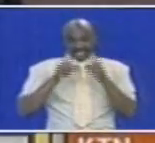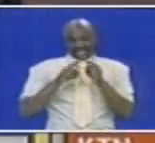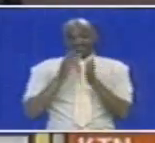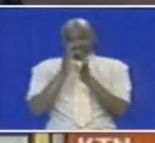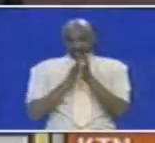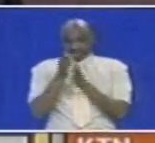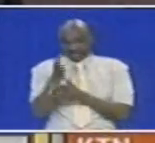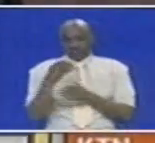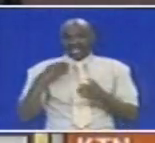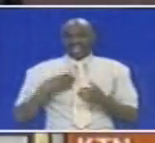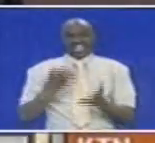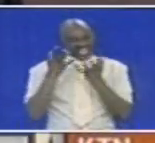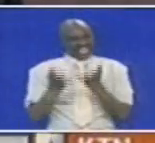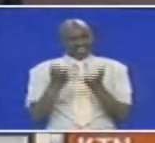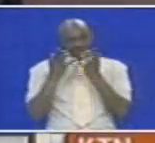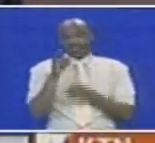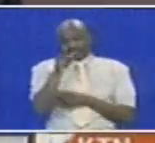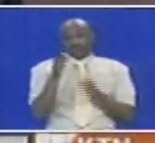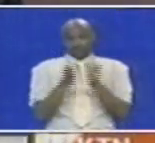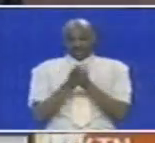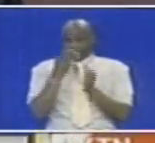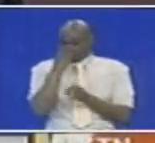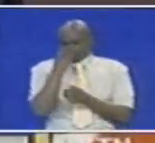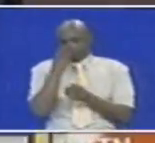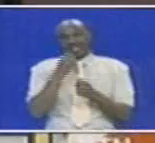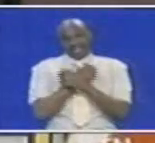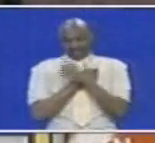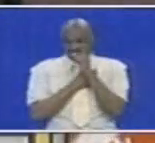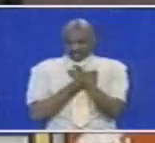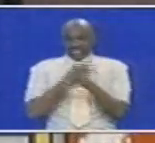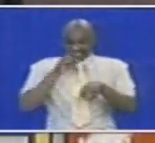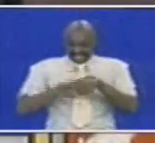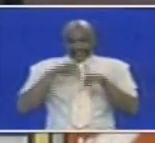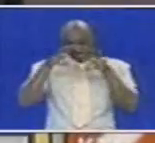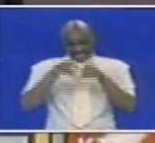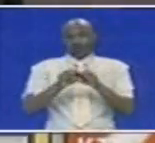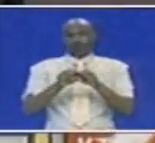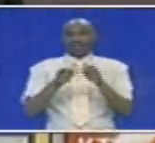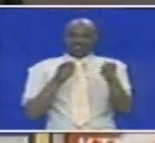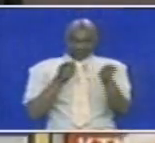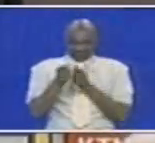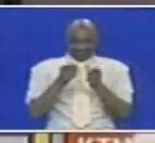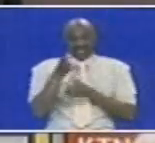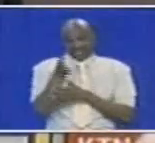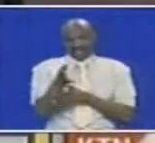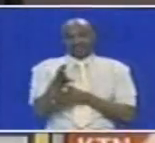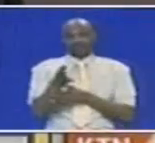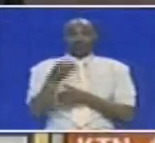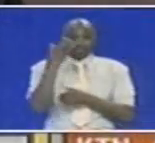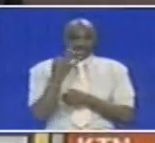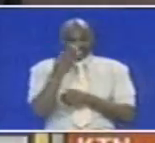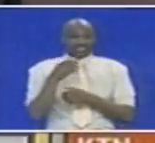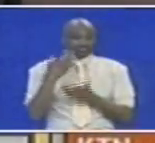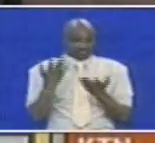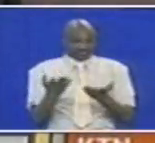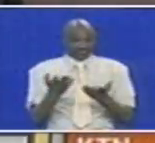kwa uzito na Rais Kenyatta pamoja na naibu wake William Ruto tangu wachukue uongozi wa nchi mwezi wa Machi mwaka uliopita. Wabunge